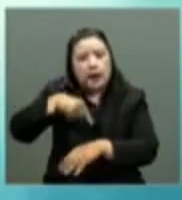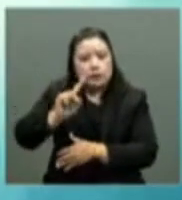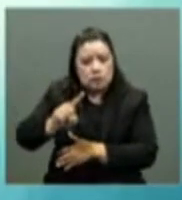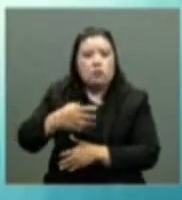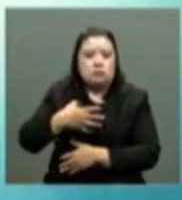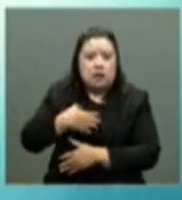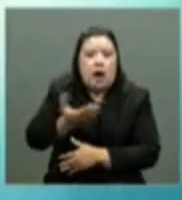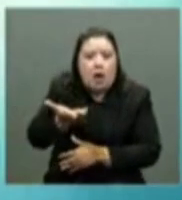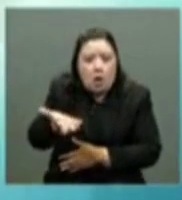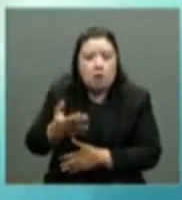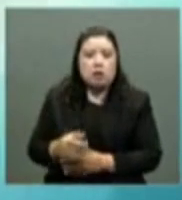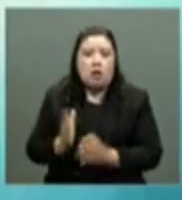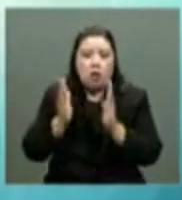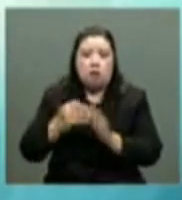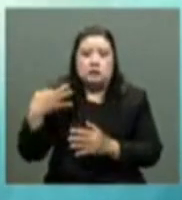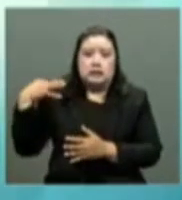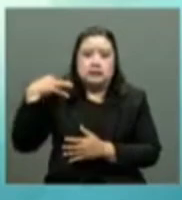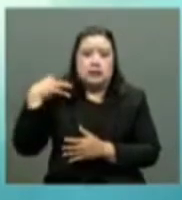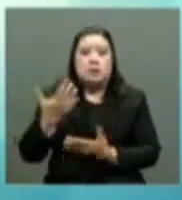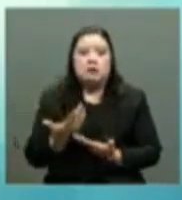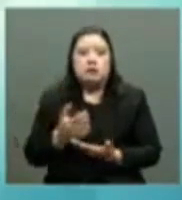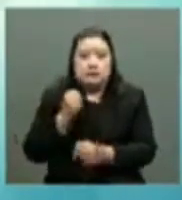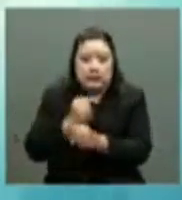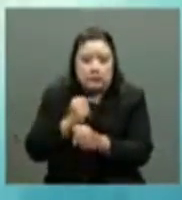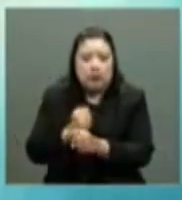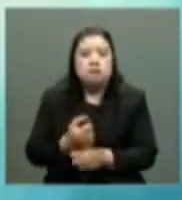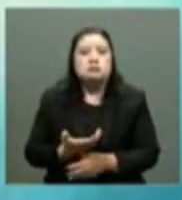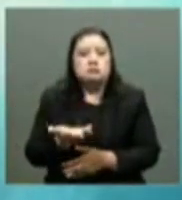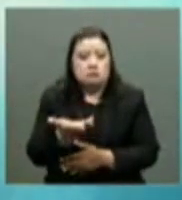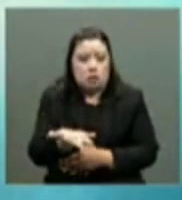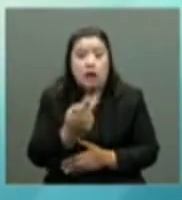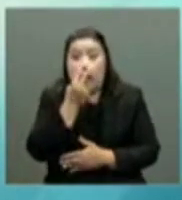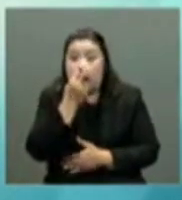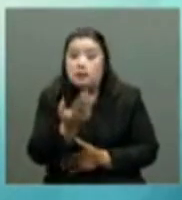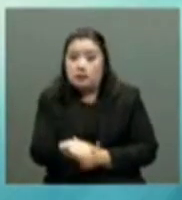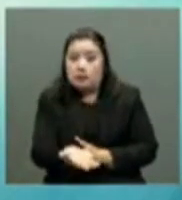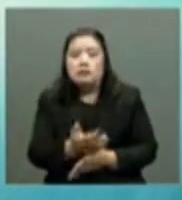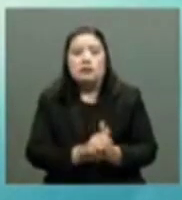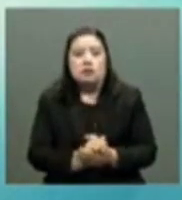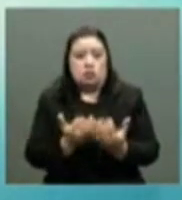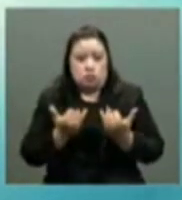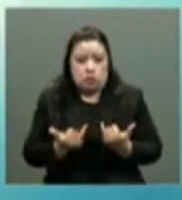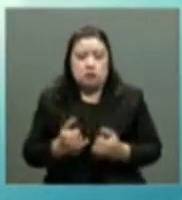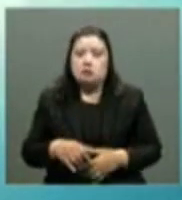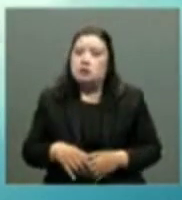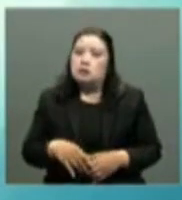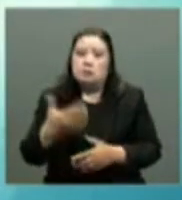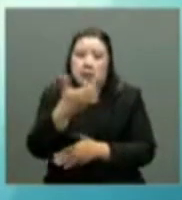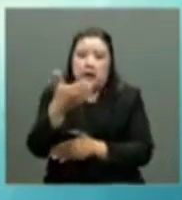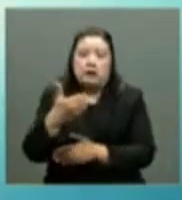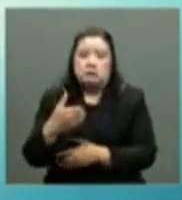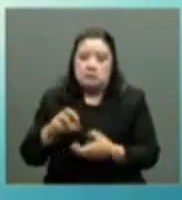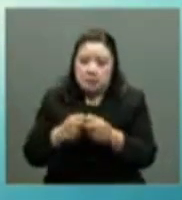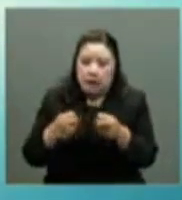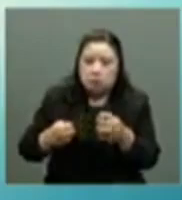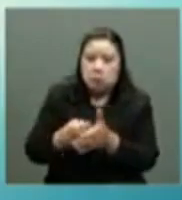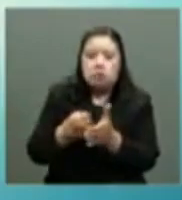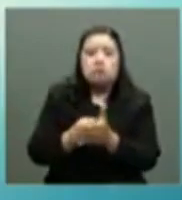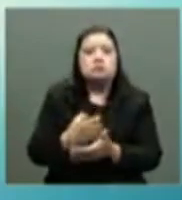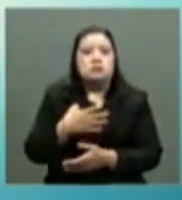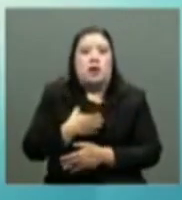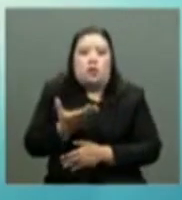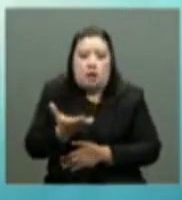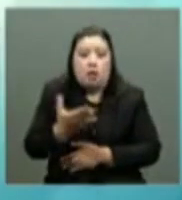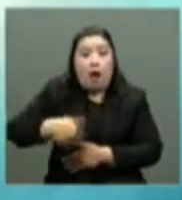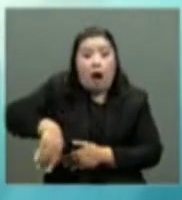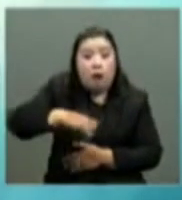องการจิตอาสานะครับเราจะเห็นภาพต่างๆเหล่านี้ในภาวะวิกฤตอย่างนี้เราต้องการแรงกายแรงใจของทุกๆคน